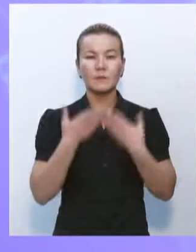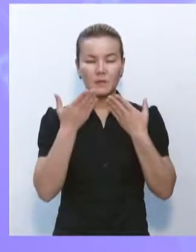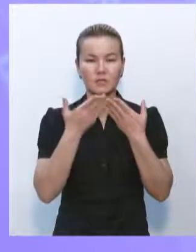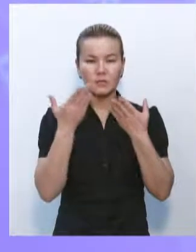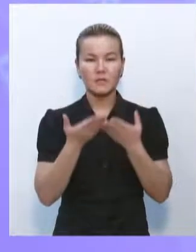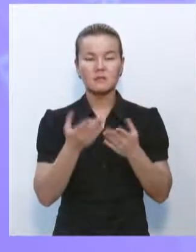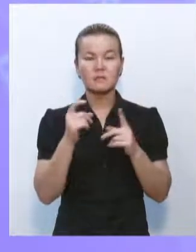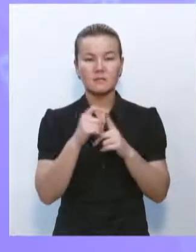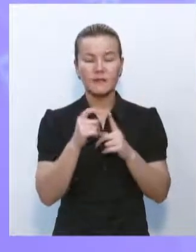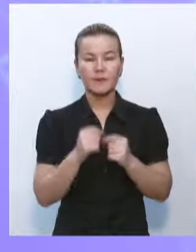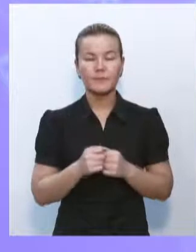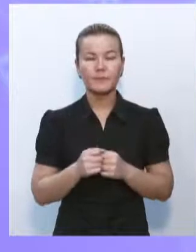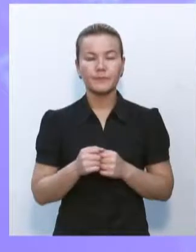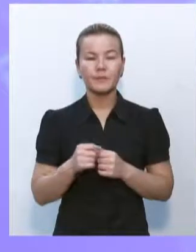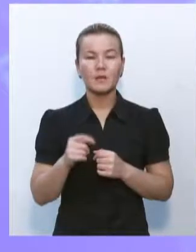Прочитайте слова: